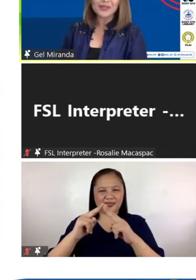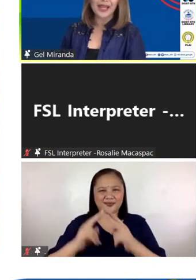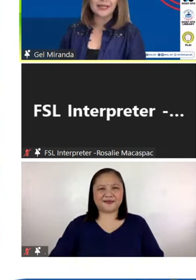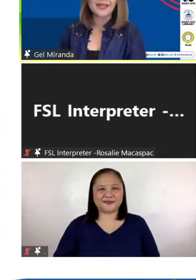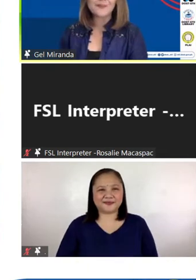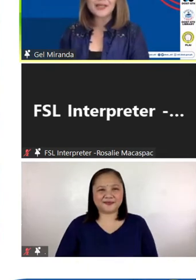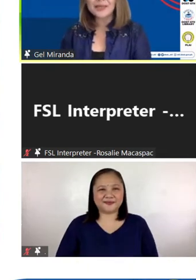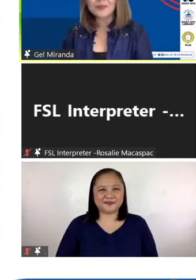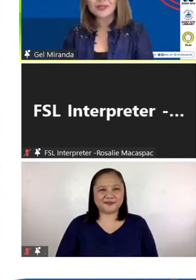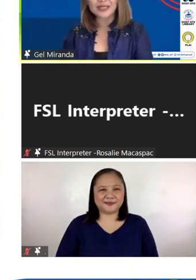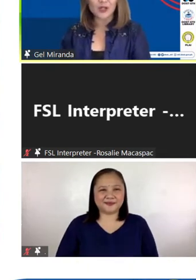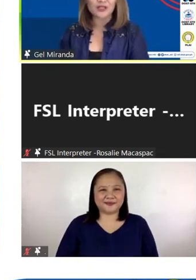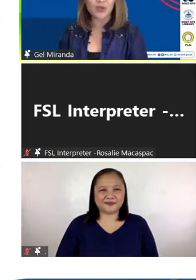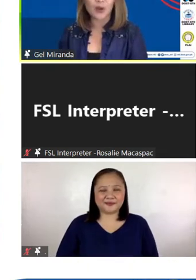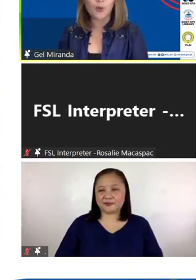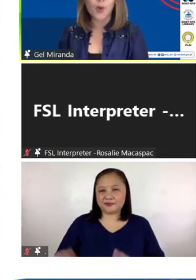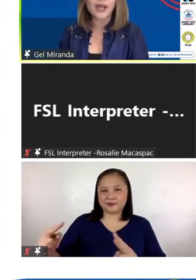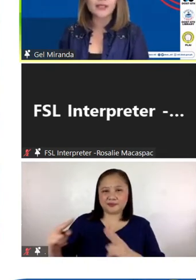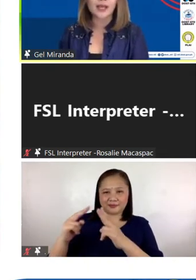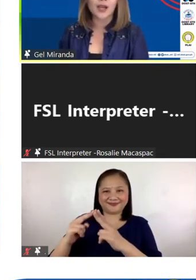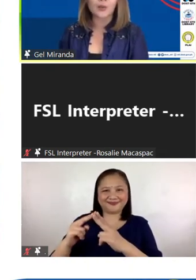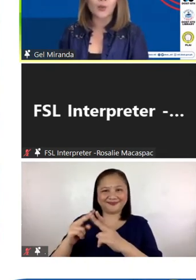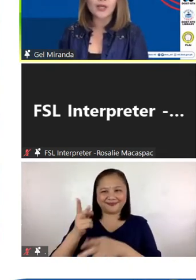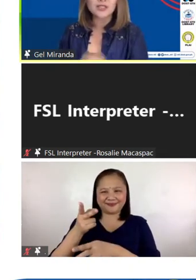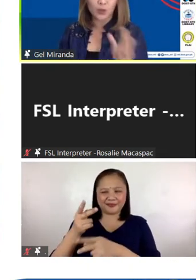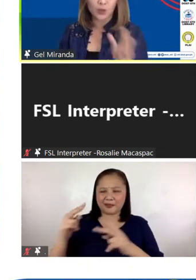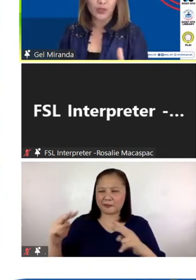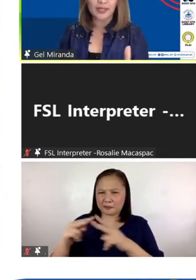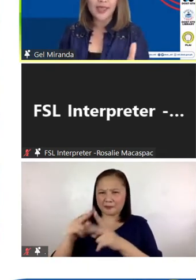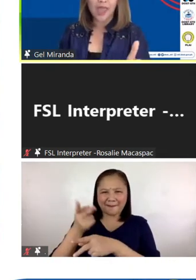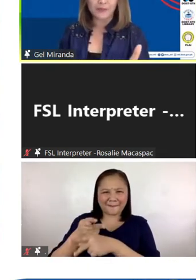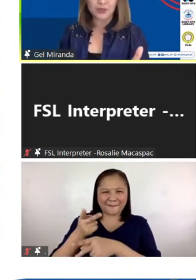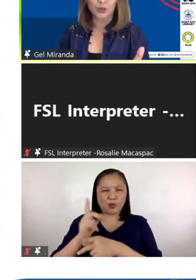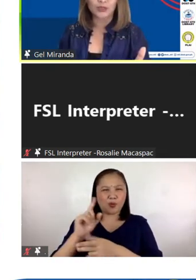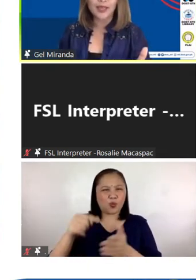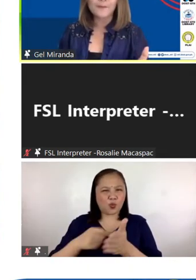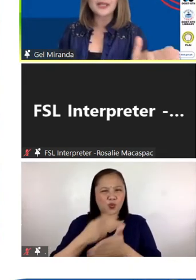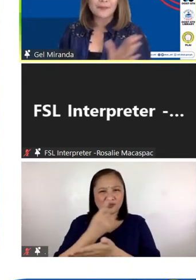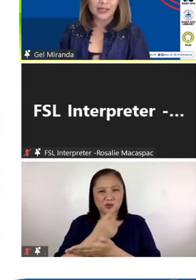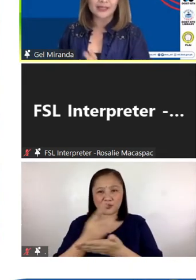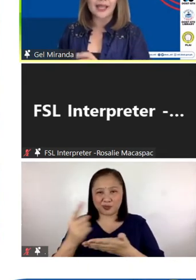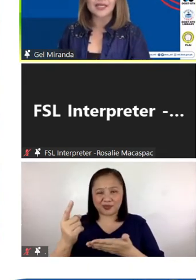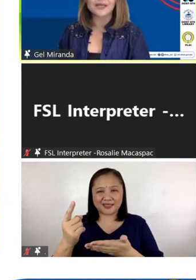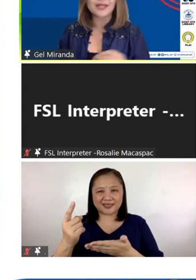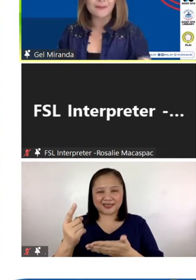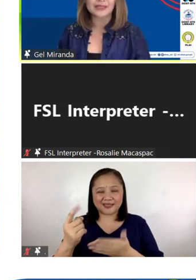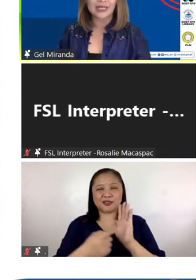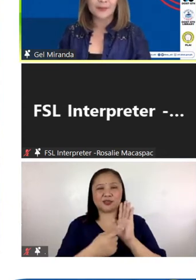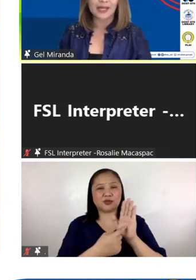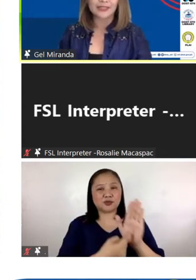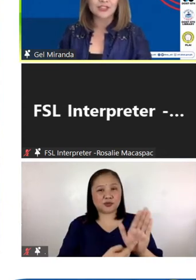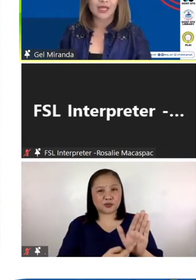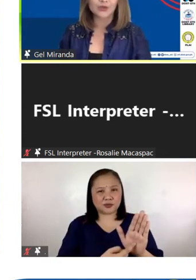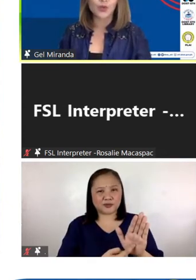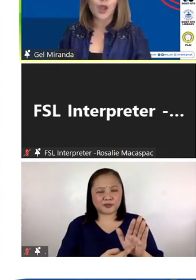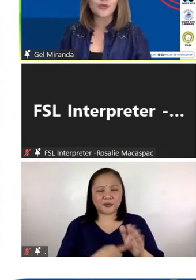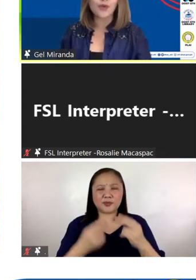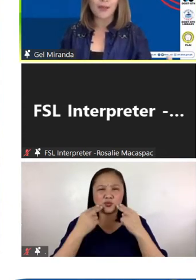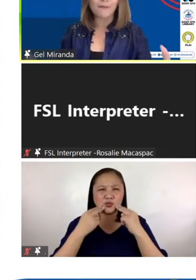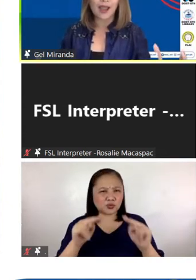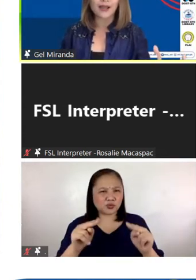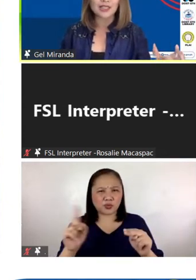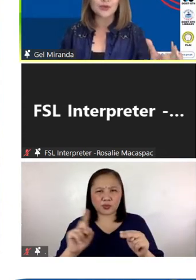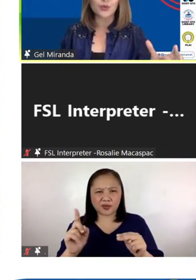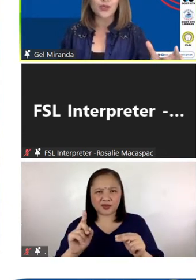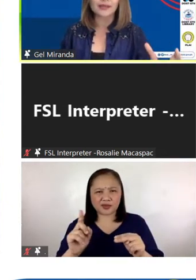Bantay Bulkan. Bantay Bulkan is also a once a week episode. Pinapakita natin, binabalita naman natin dyan kung ano